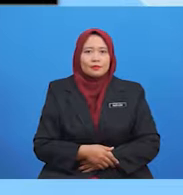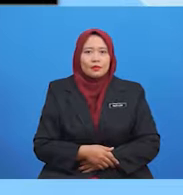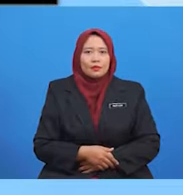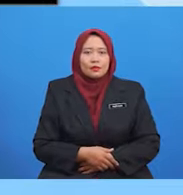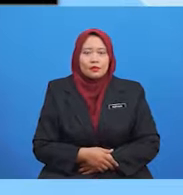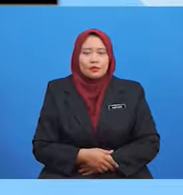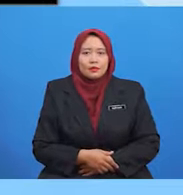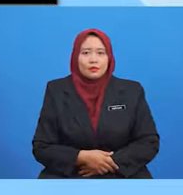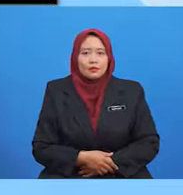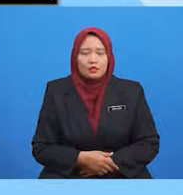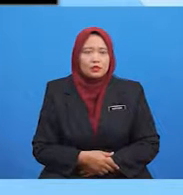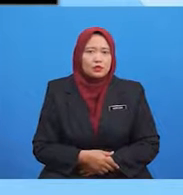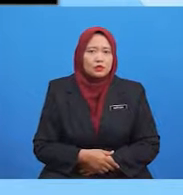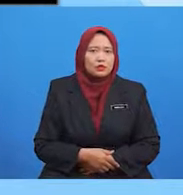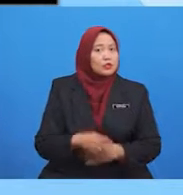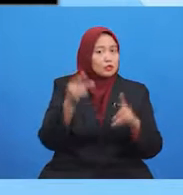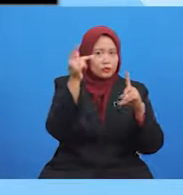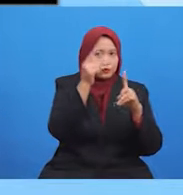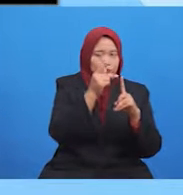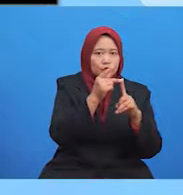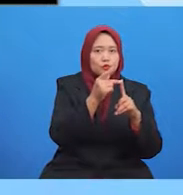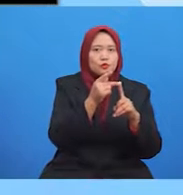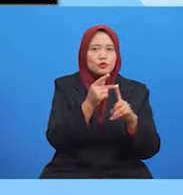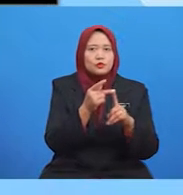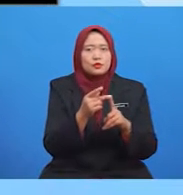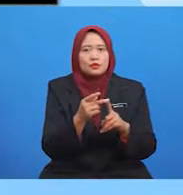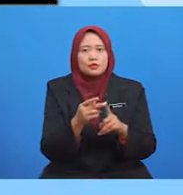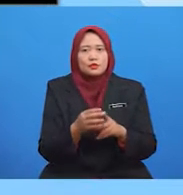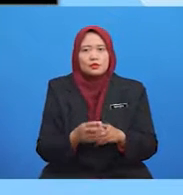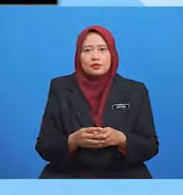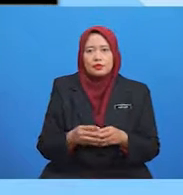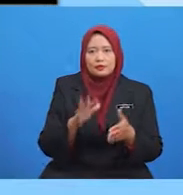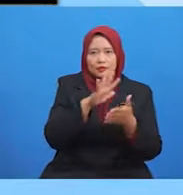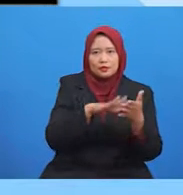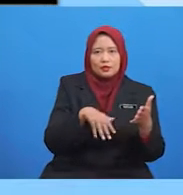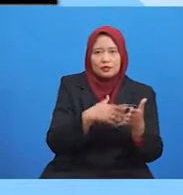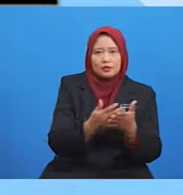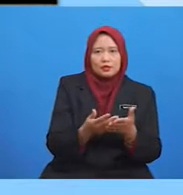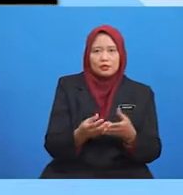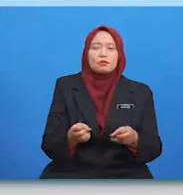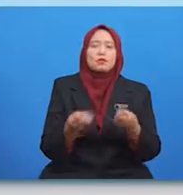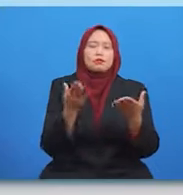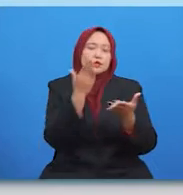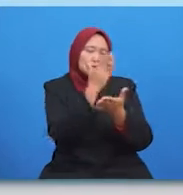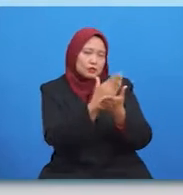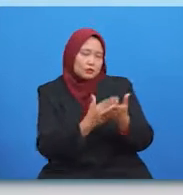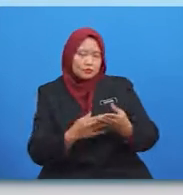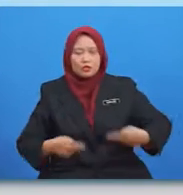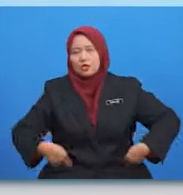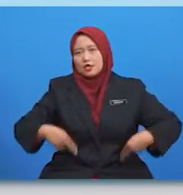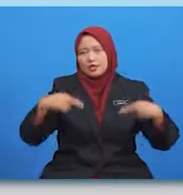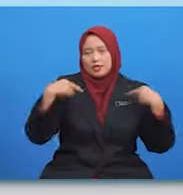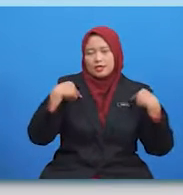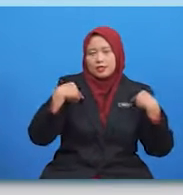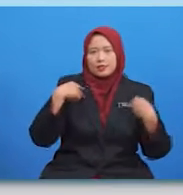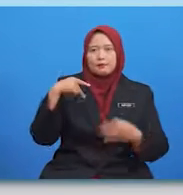Berdasarkan keputusan graf, berapakah separuh hayat bagi P? Di sini,